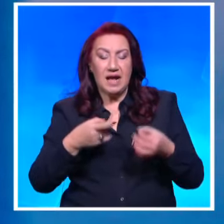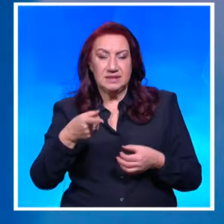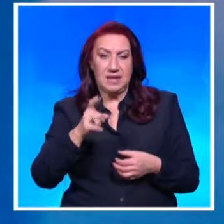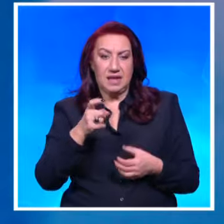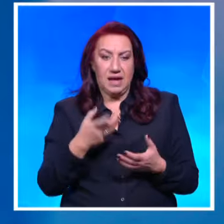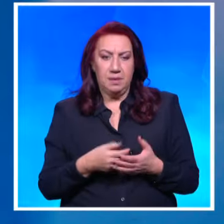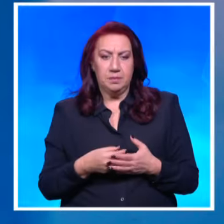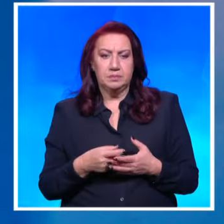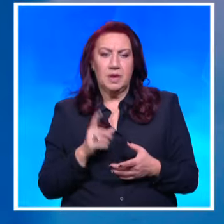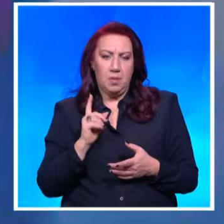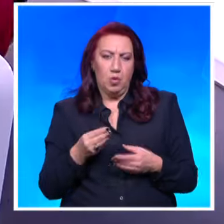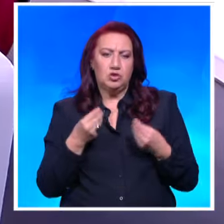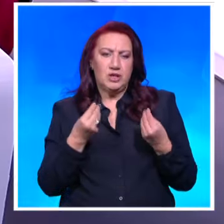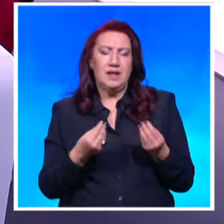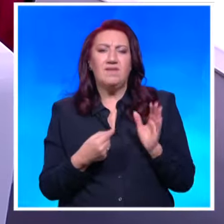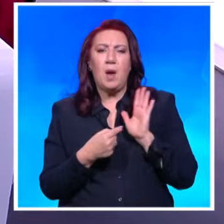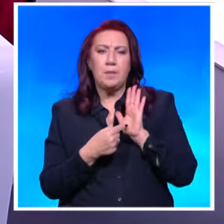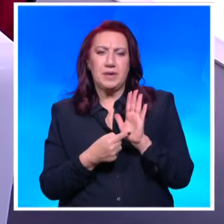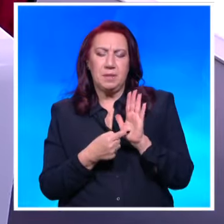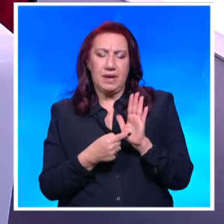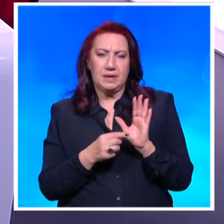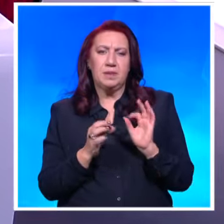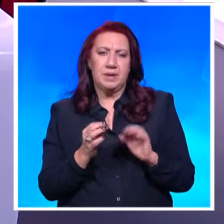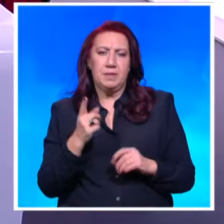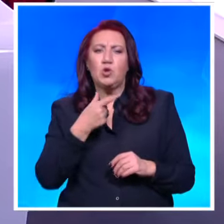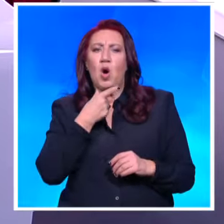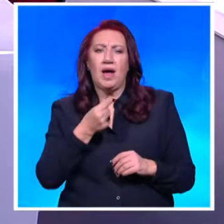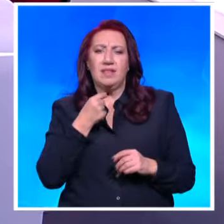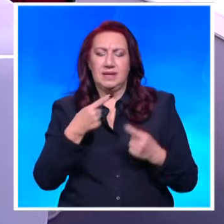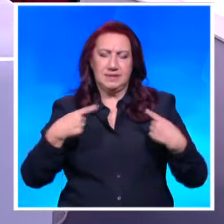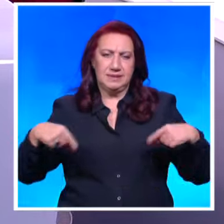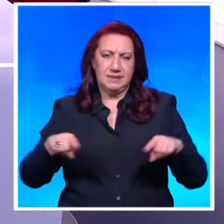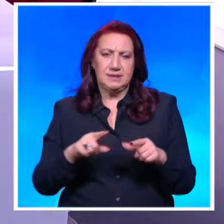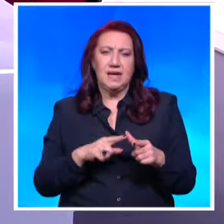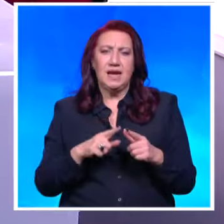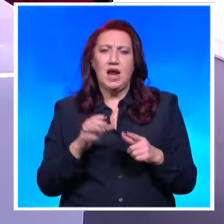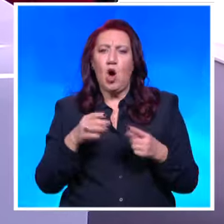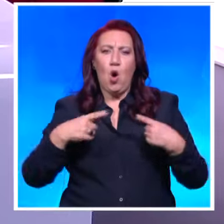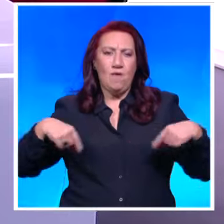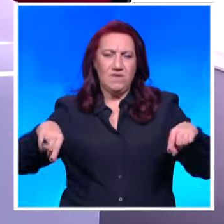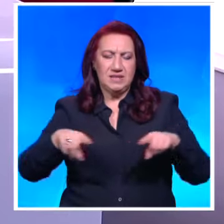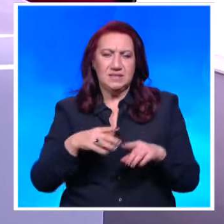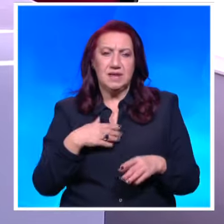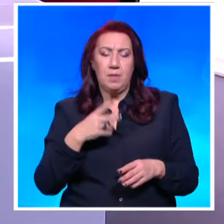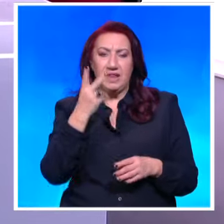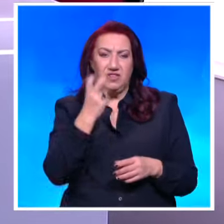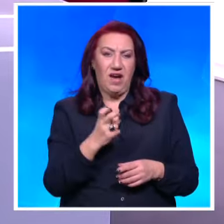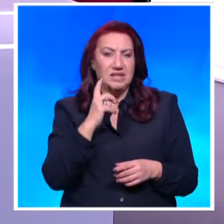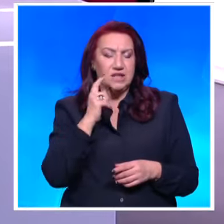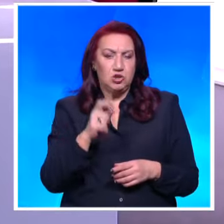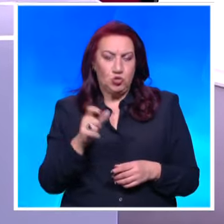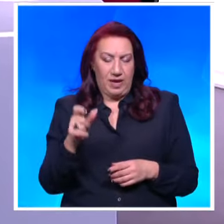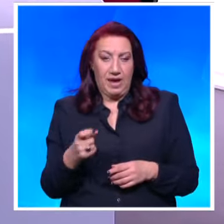пример? Ако да речем в една класна стая или един офис има 20 човека и един от тях е болен от